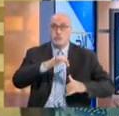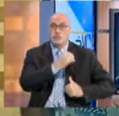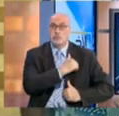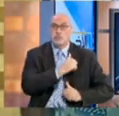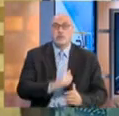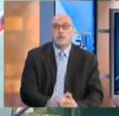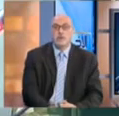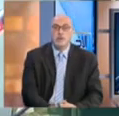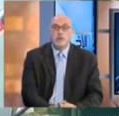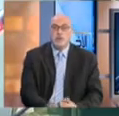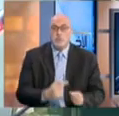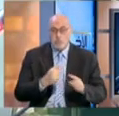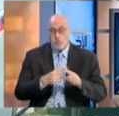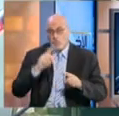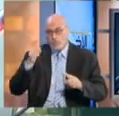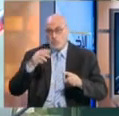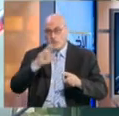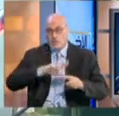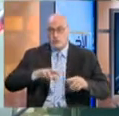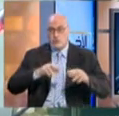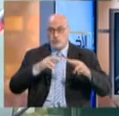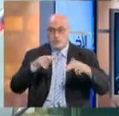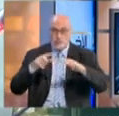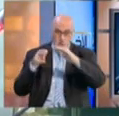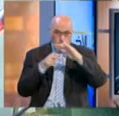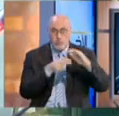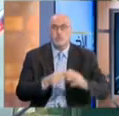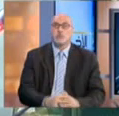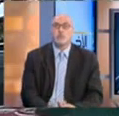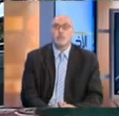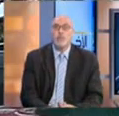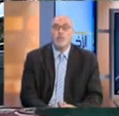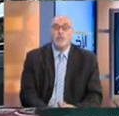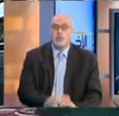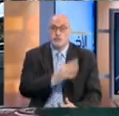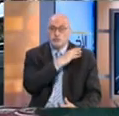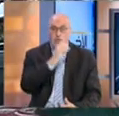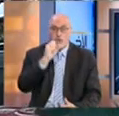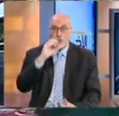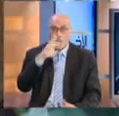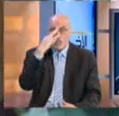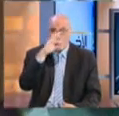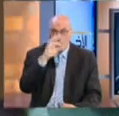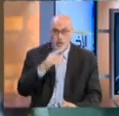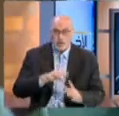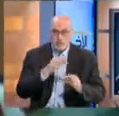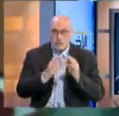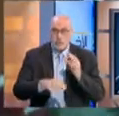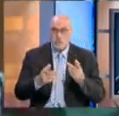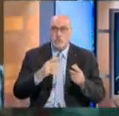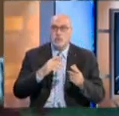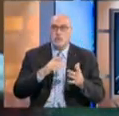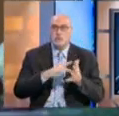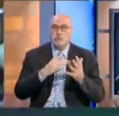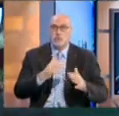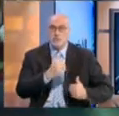الناحية عبر تقنية التخاطب المرئي عن بعد، أشاد فيها بالنتائج الباهرة التي تحققها